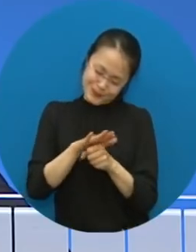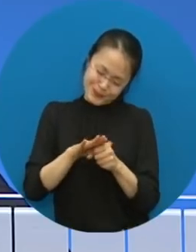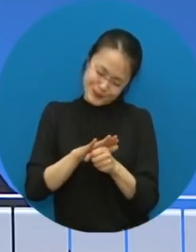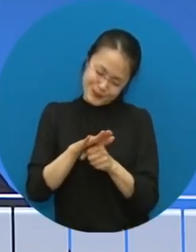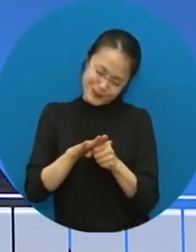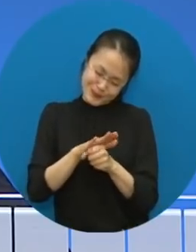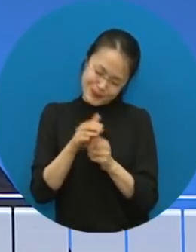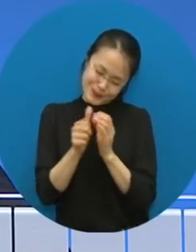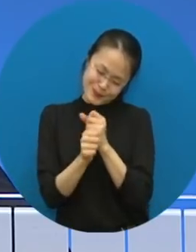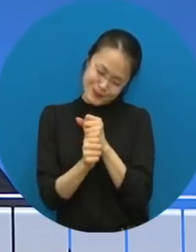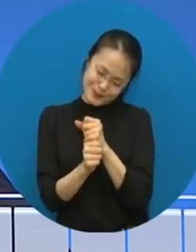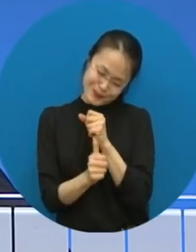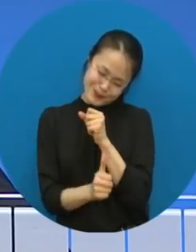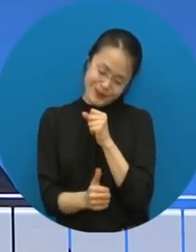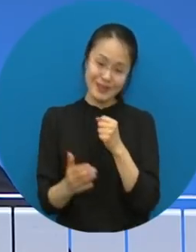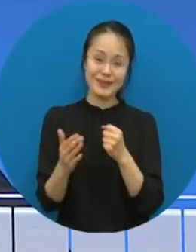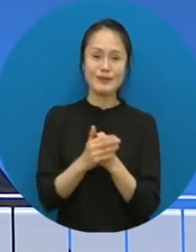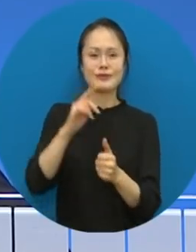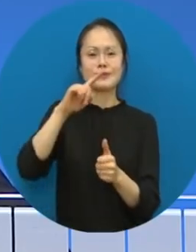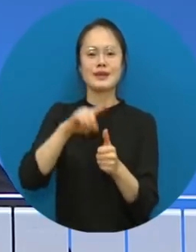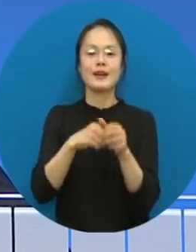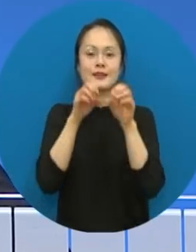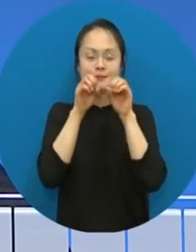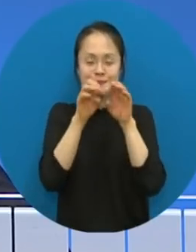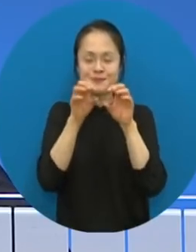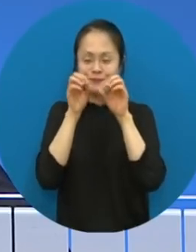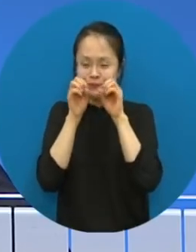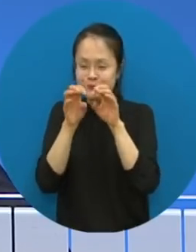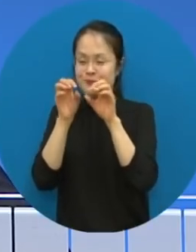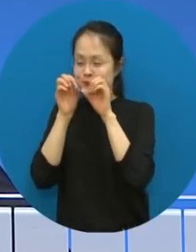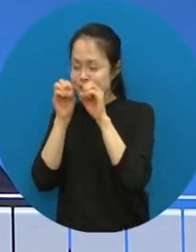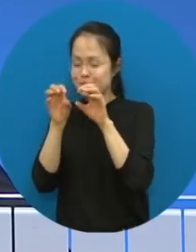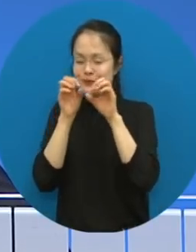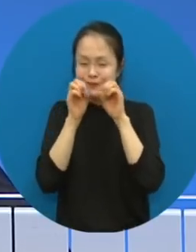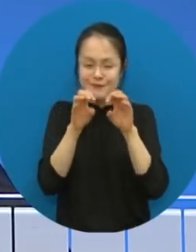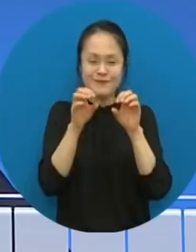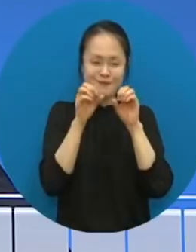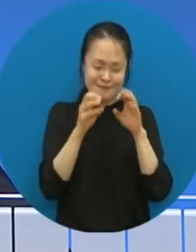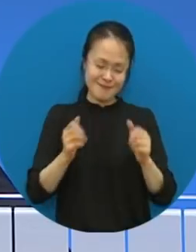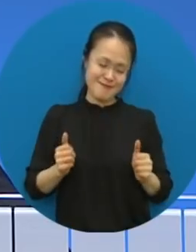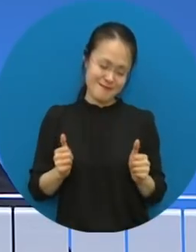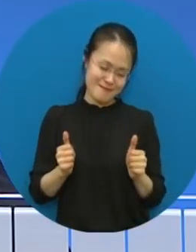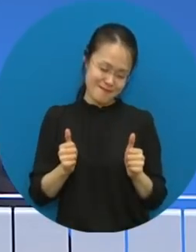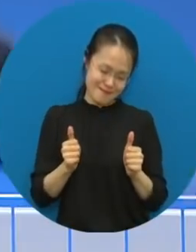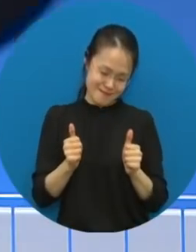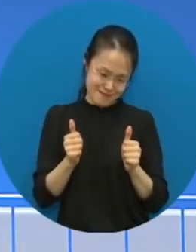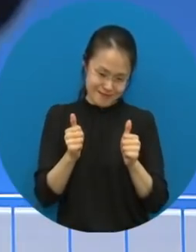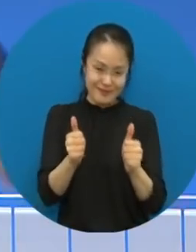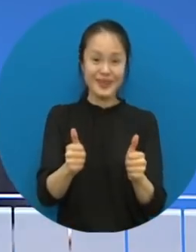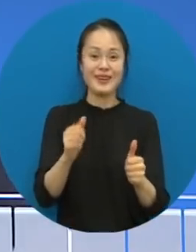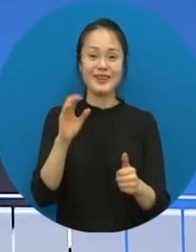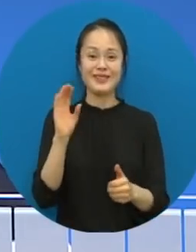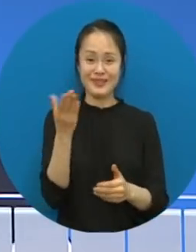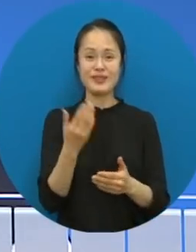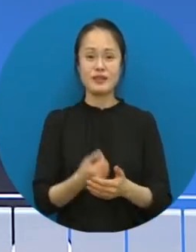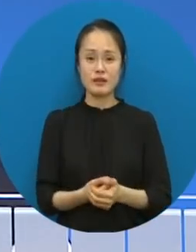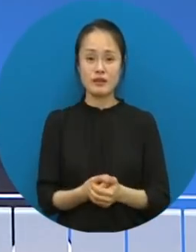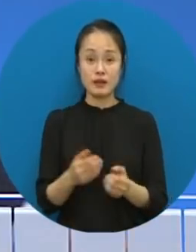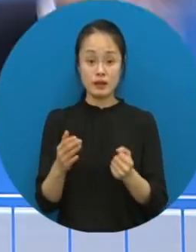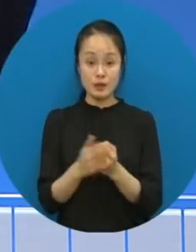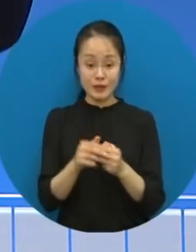점수제로 전하는 게 아니라 좋아서, 견딜 수 없어서, 그래서 이렇게 모이는